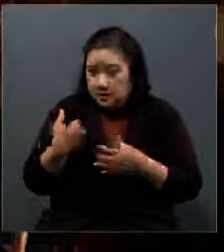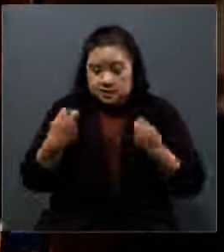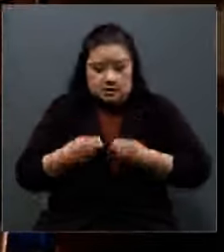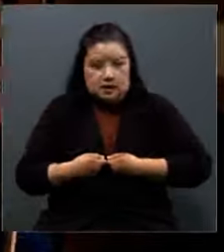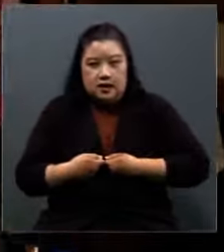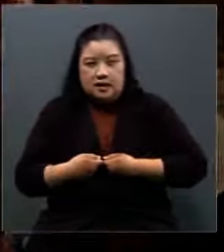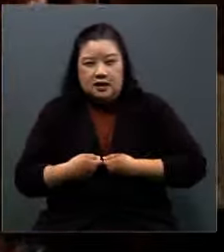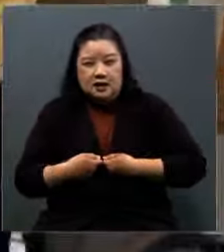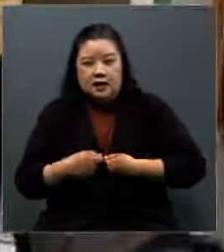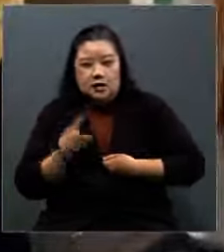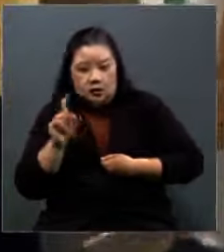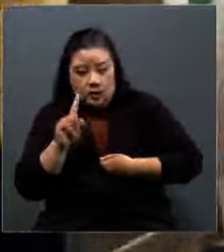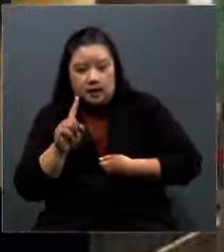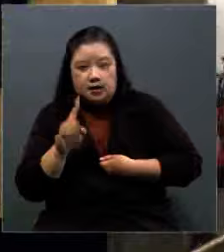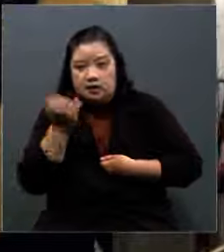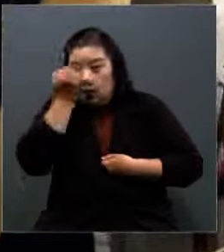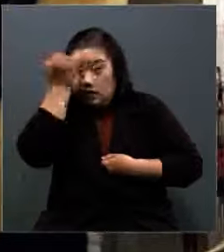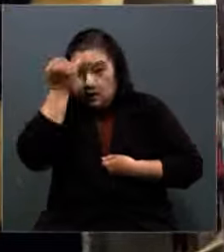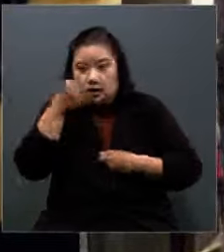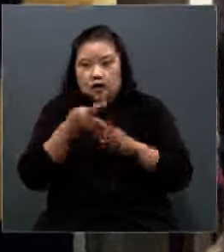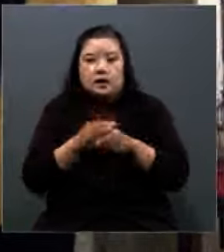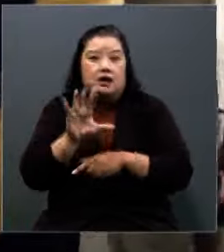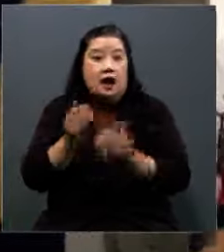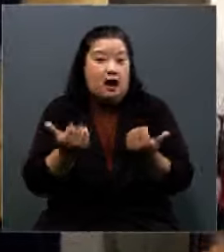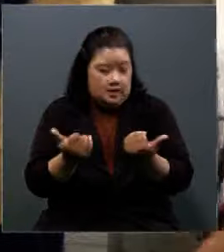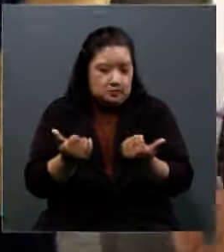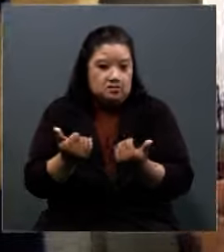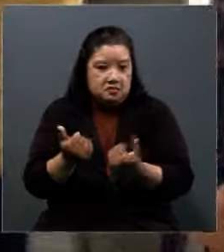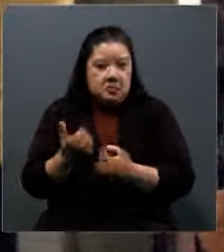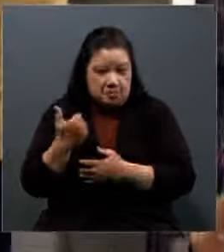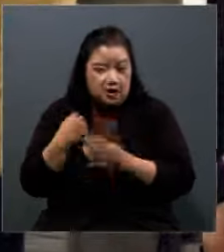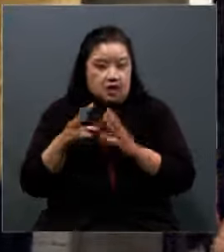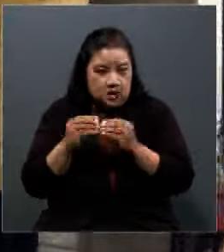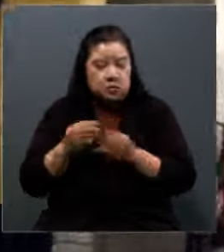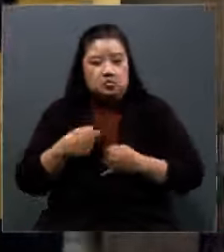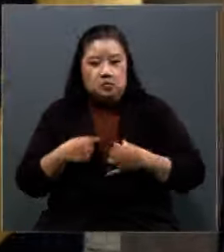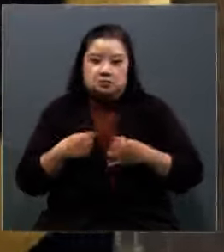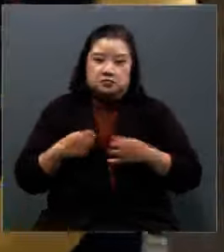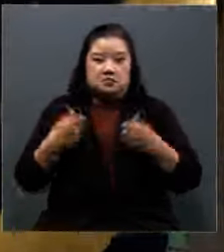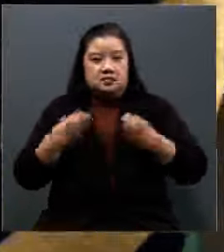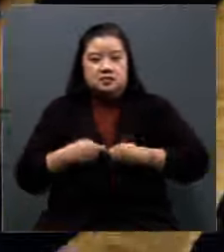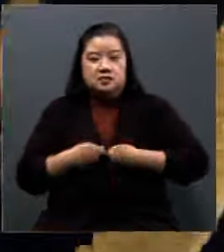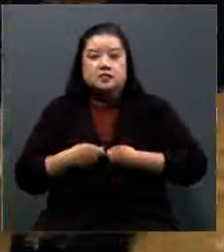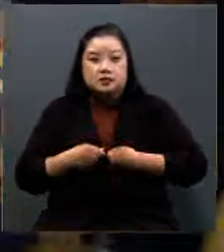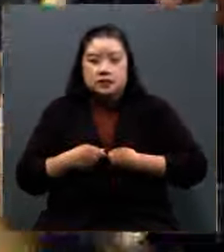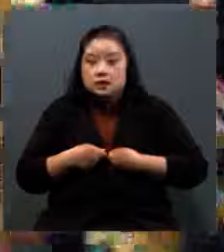ชว์ในงานที่ประเทศอิตาลีเดือนพฤษภาคมนี้ด้วย ซะเลย นะเป็นพรีเซนเตอร์เลยจากนั้นท่าน